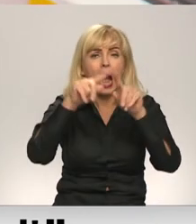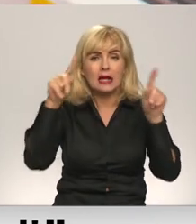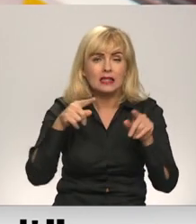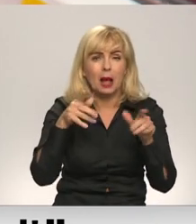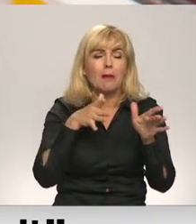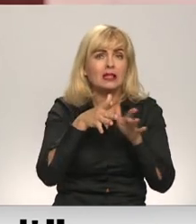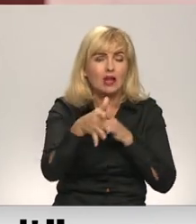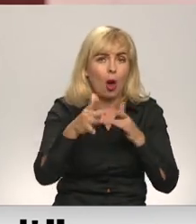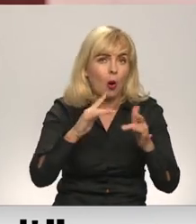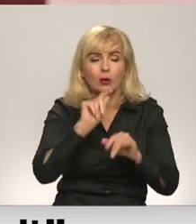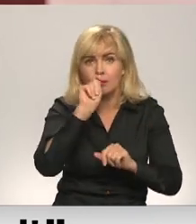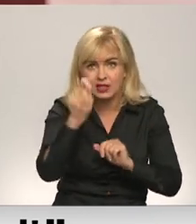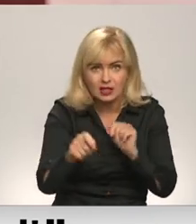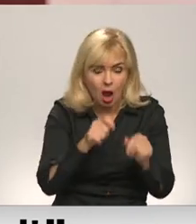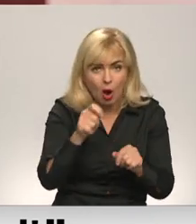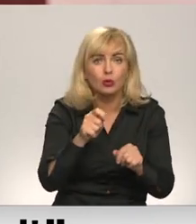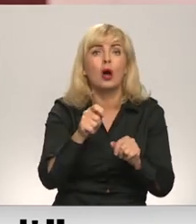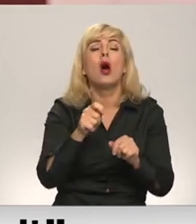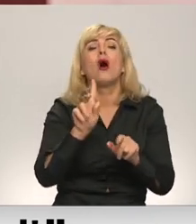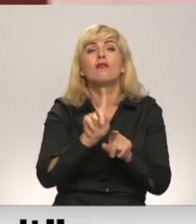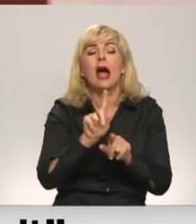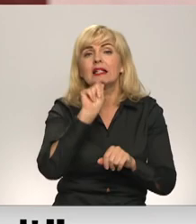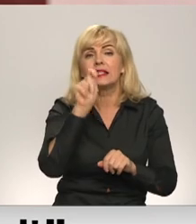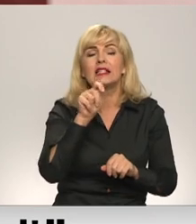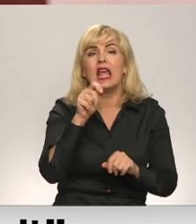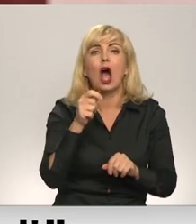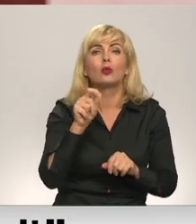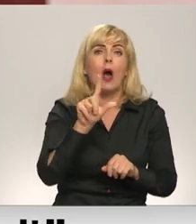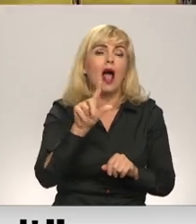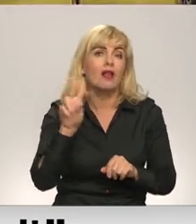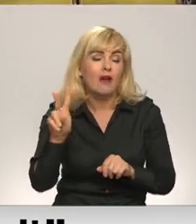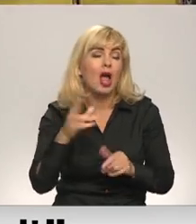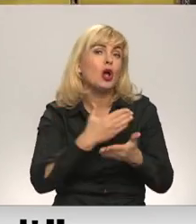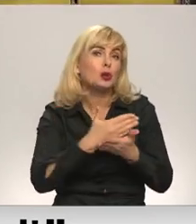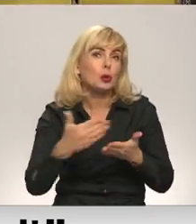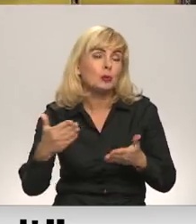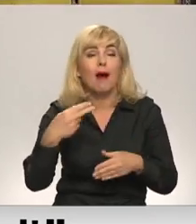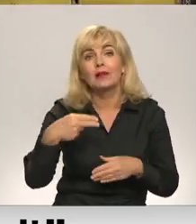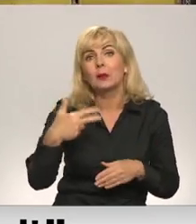eiro, gan ziedojumu portālā Ziedot LV. Labdarības maratons turpināsies